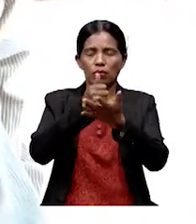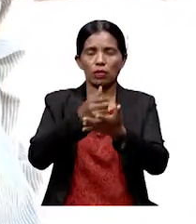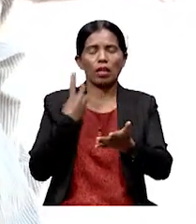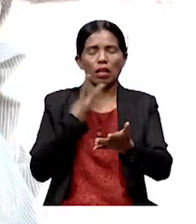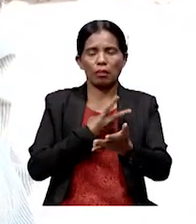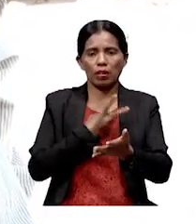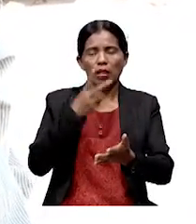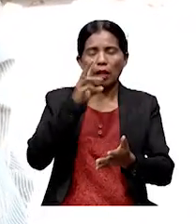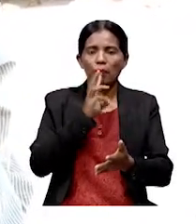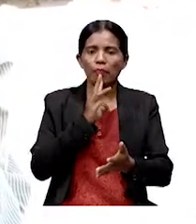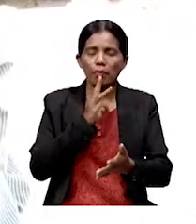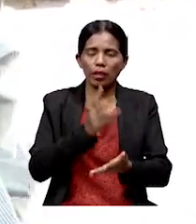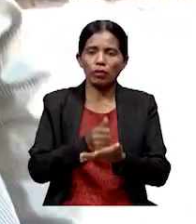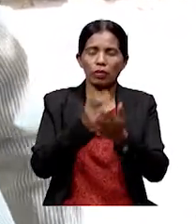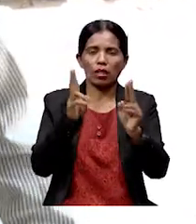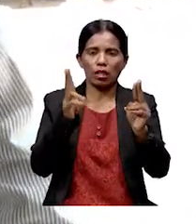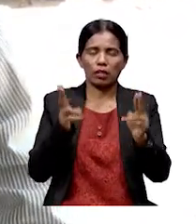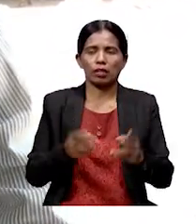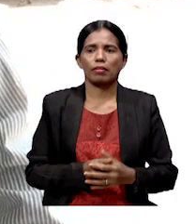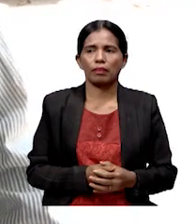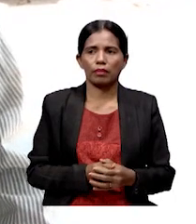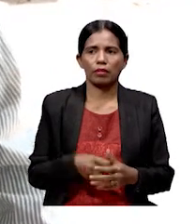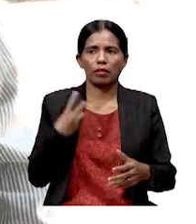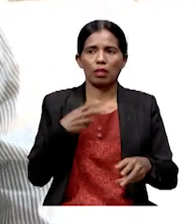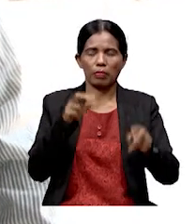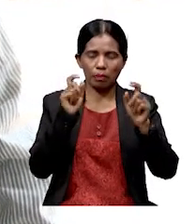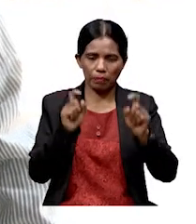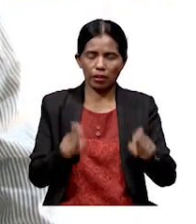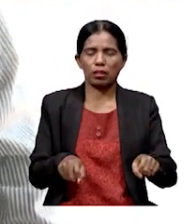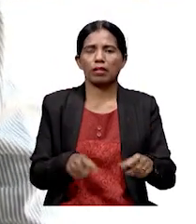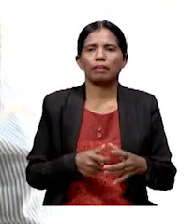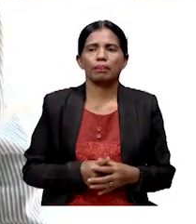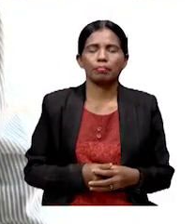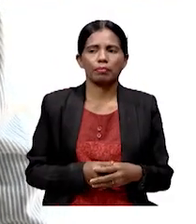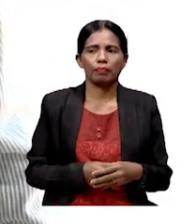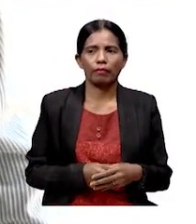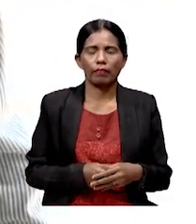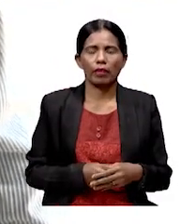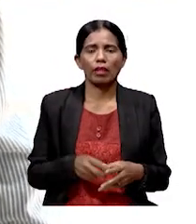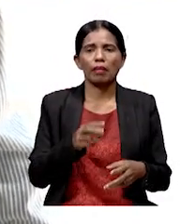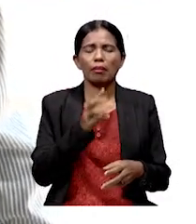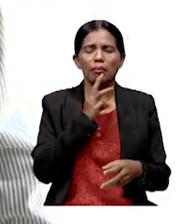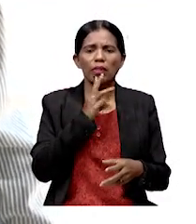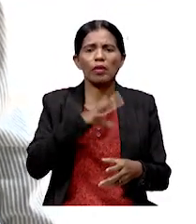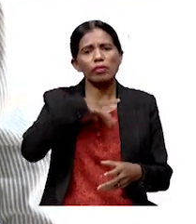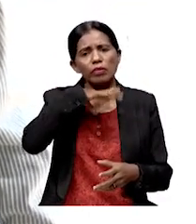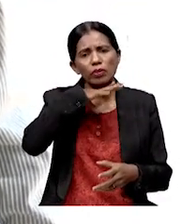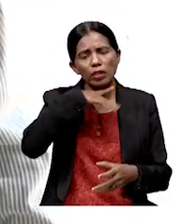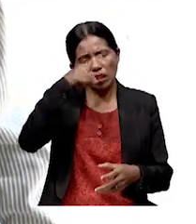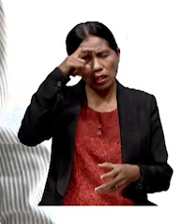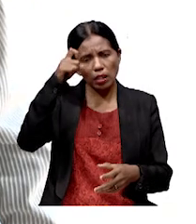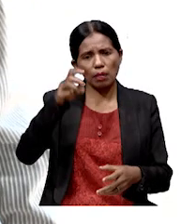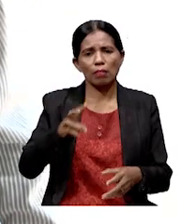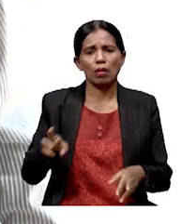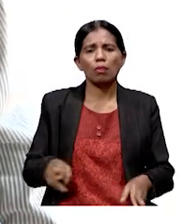né ho dala lhe liu bami já né mas por isso lhe liu bem mera tá mota boa toda bem